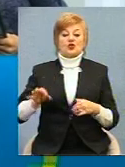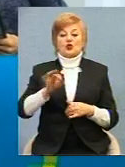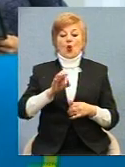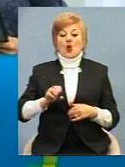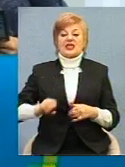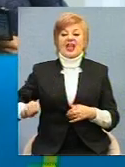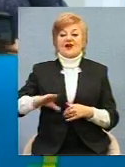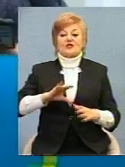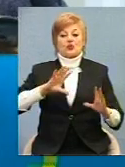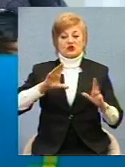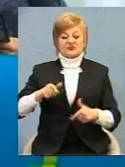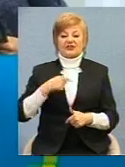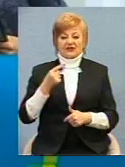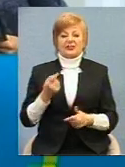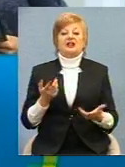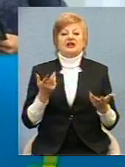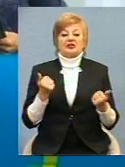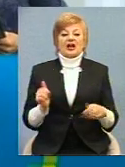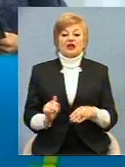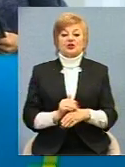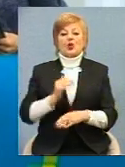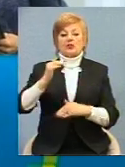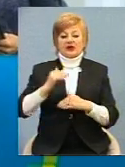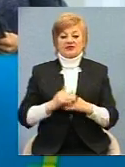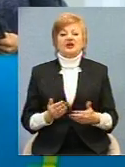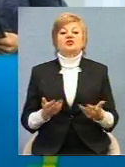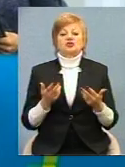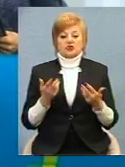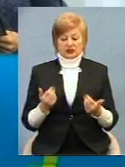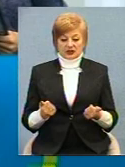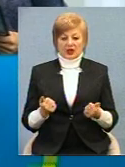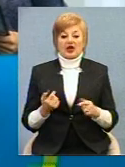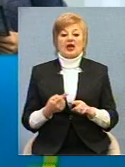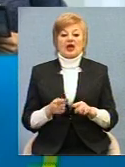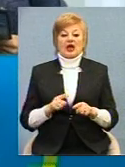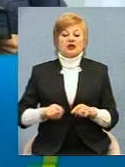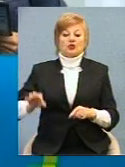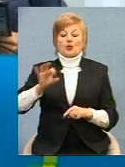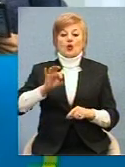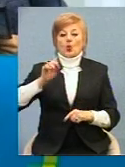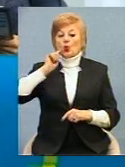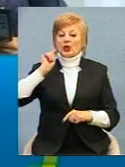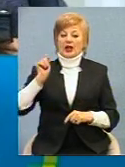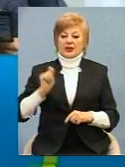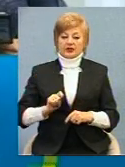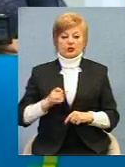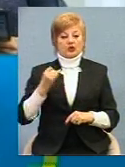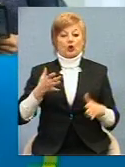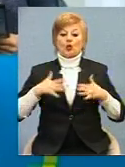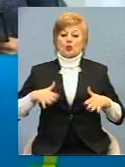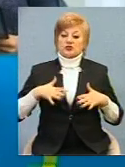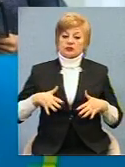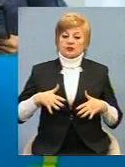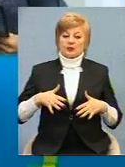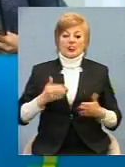світ. Добрий вечір, Світлано. Так, звісно, але насамперед все-таки про Україну і Грузію.